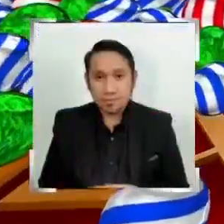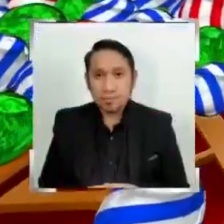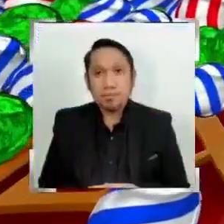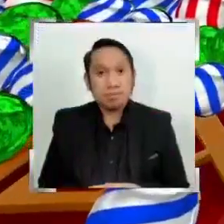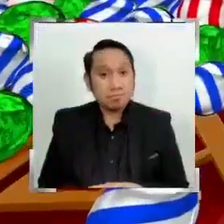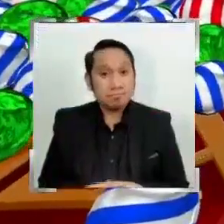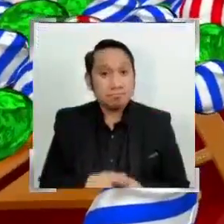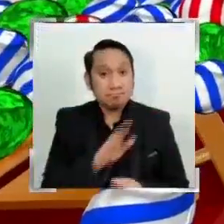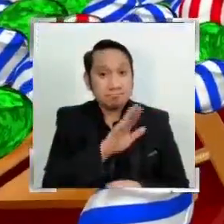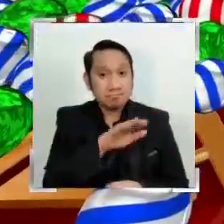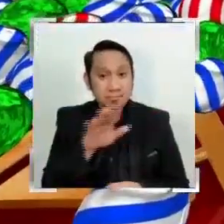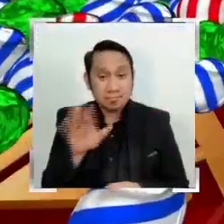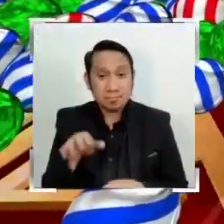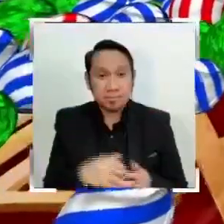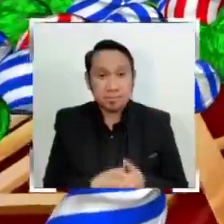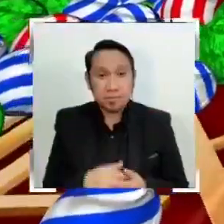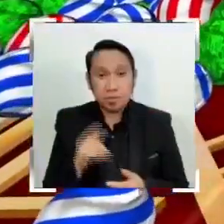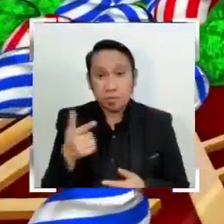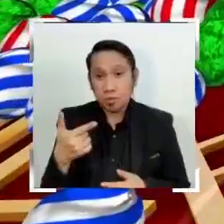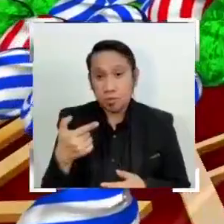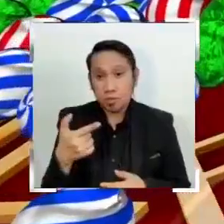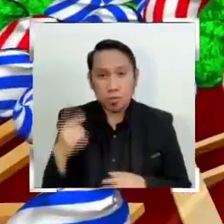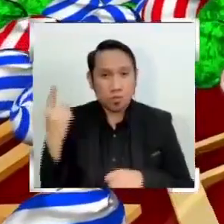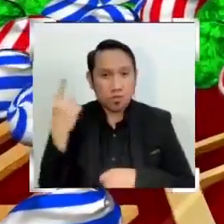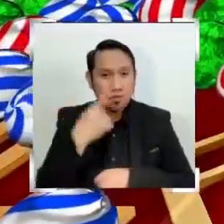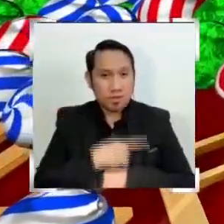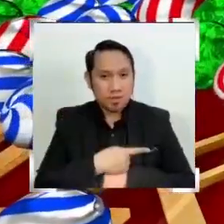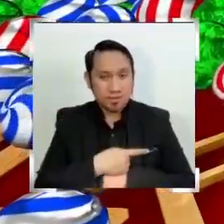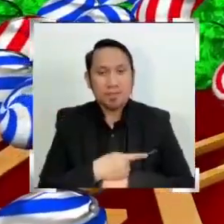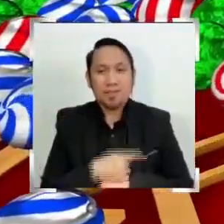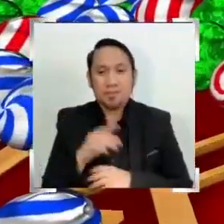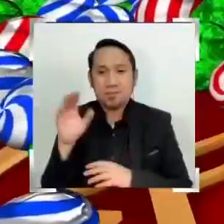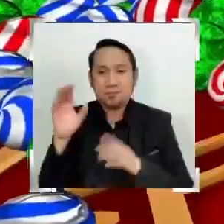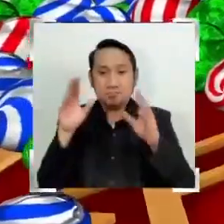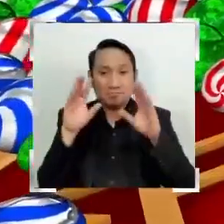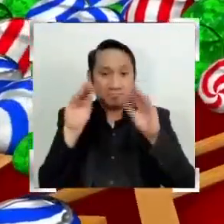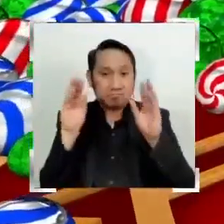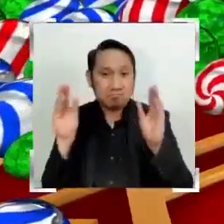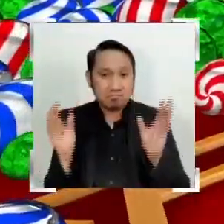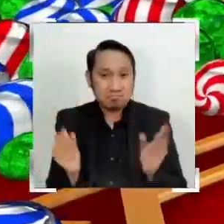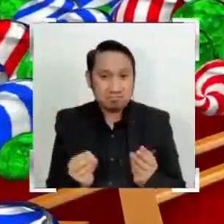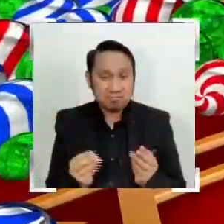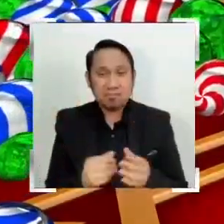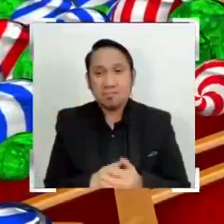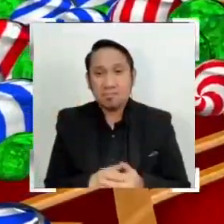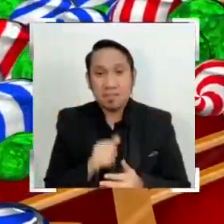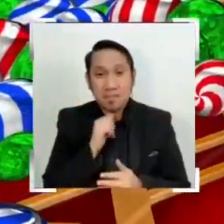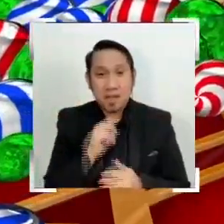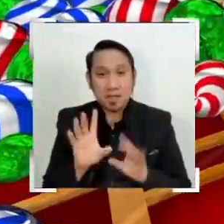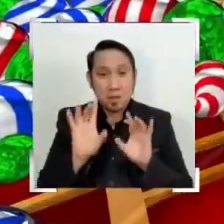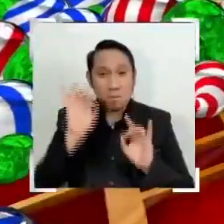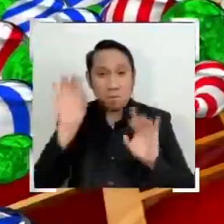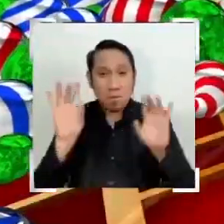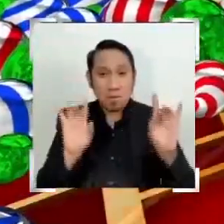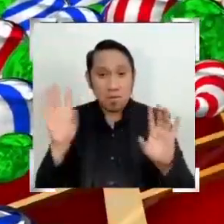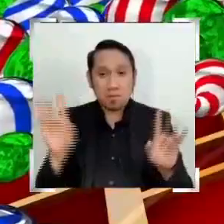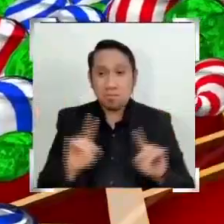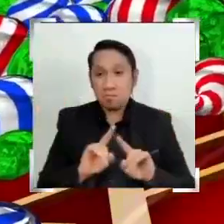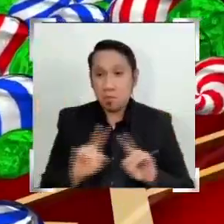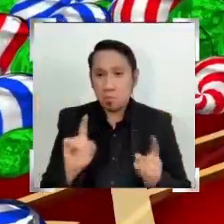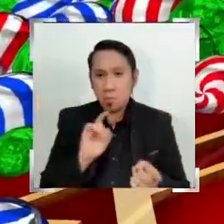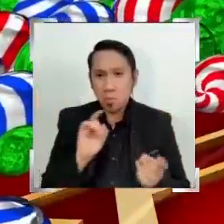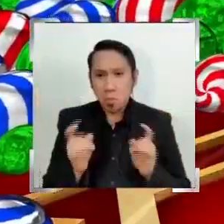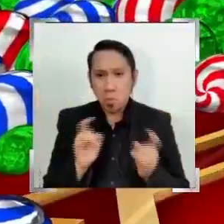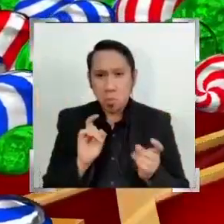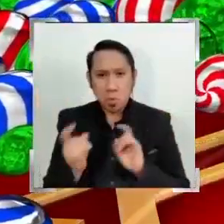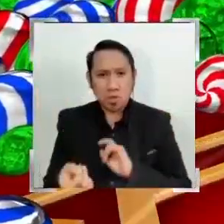Kapuso, 21 araw na lang. Pasko na. At hindi lang kumukuti-kutitap, kundi nagbabago ang kulay ng ilang